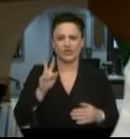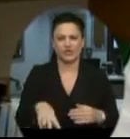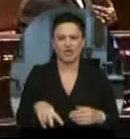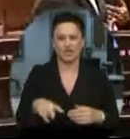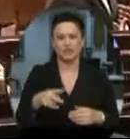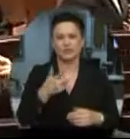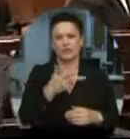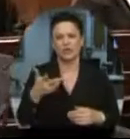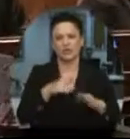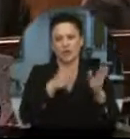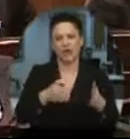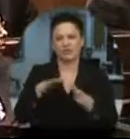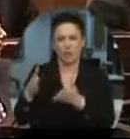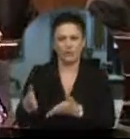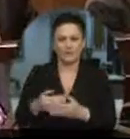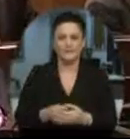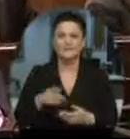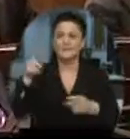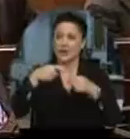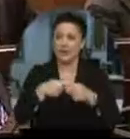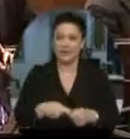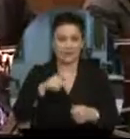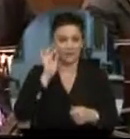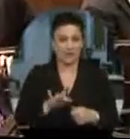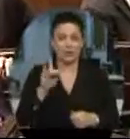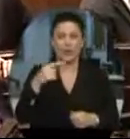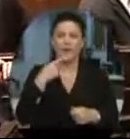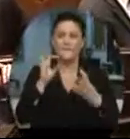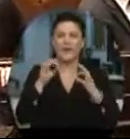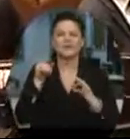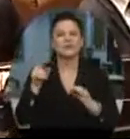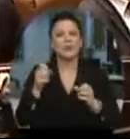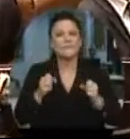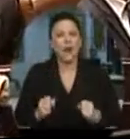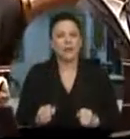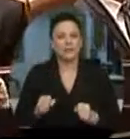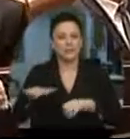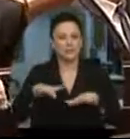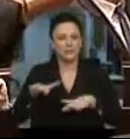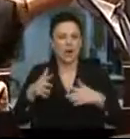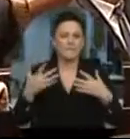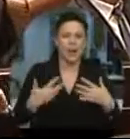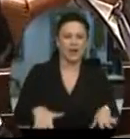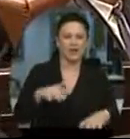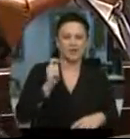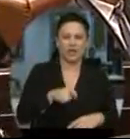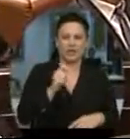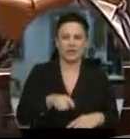שלושת הרשויות. חברי הכנסת שהתנגדו לחוק התקציב טענו בעיקר שהוא מחזק את הממשלה ומחליש את הכנסת. מה